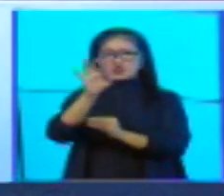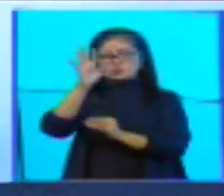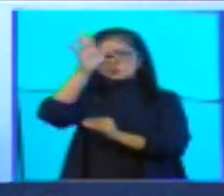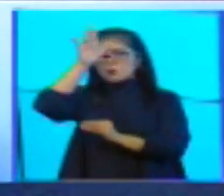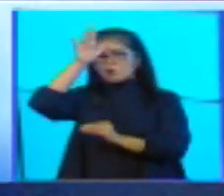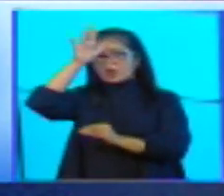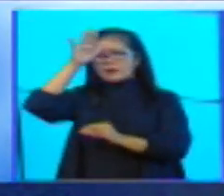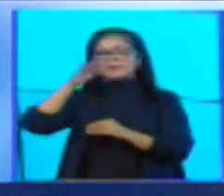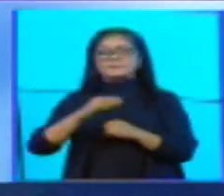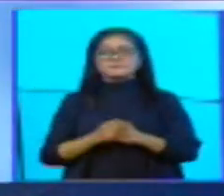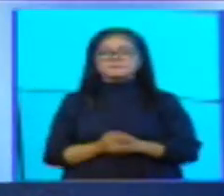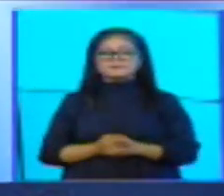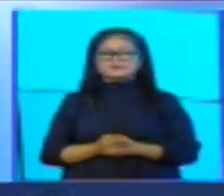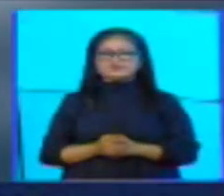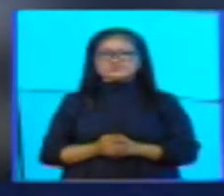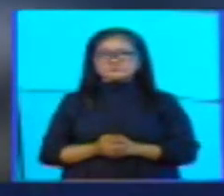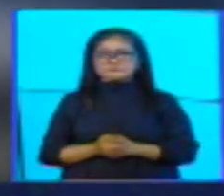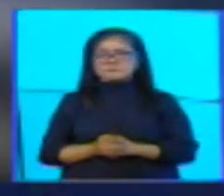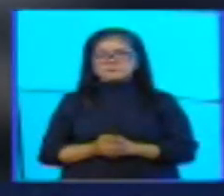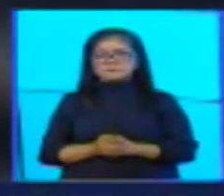200 orang.